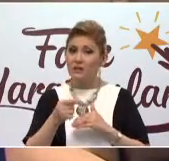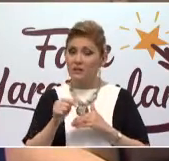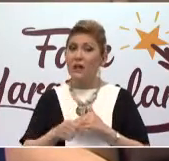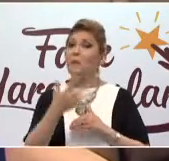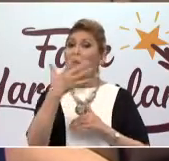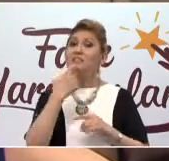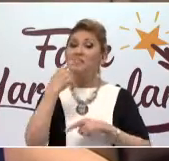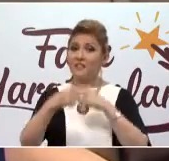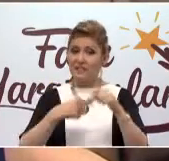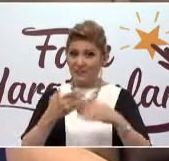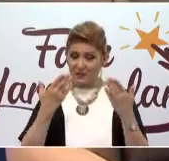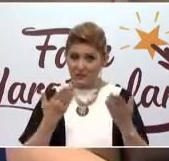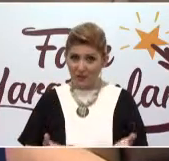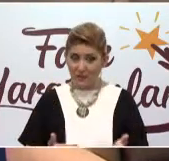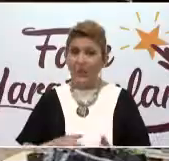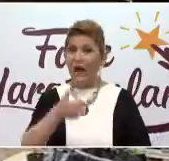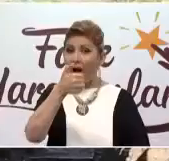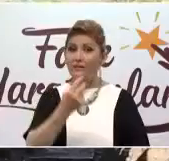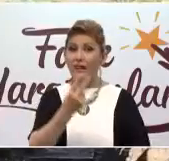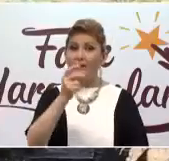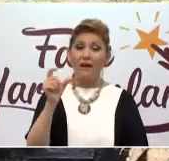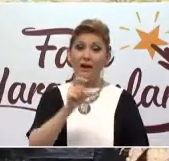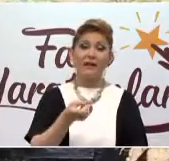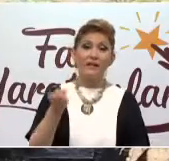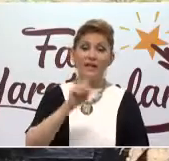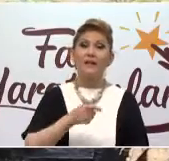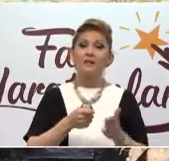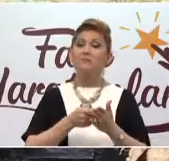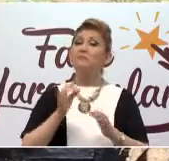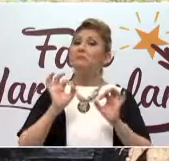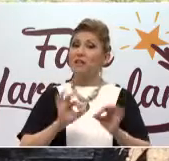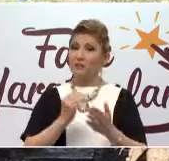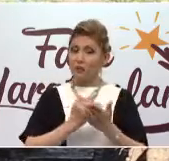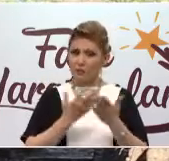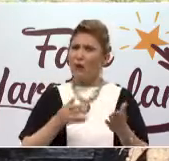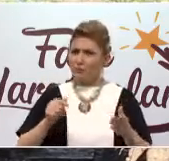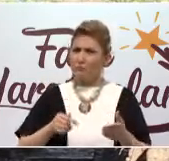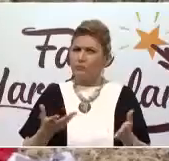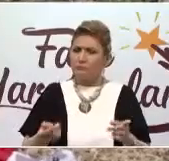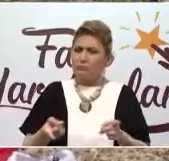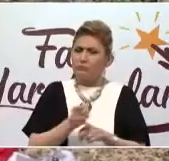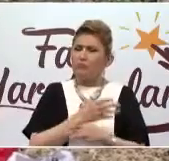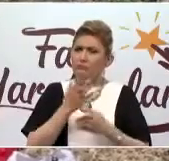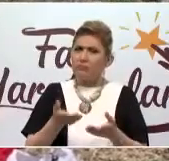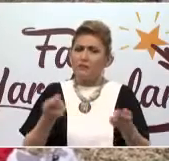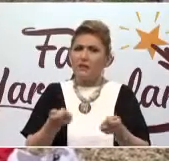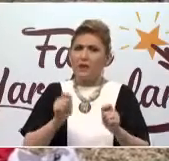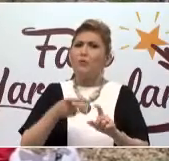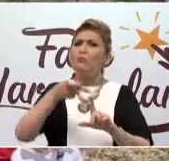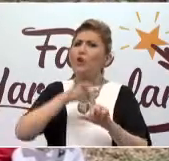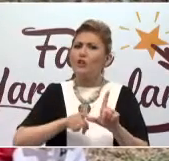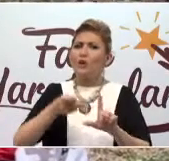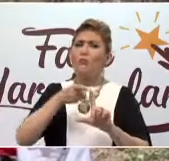gene 5. yılında. 6-7 aydır Repair Cafe diye bir başka etkinliğe başladık. Yani bu tür sürekli yaptığımız projeler